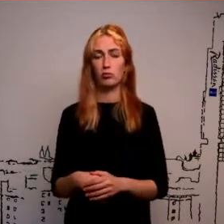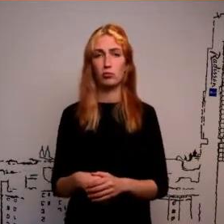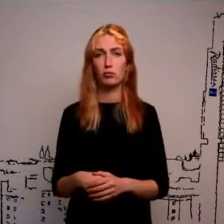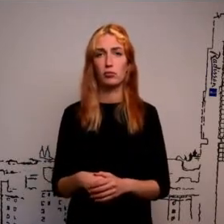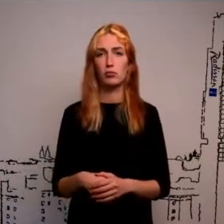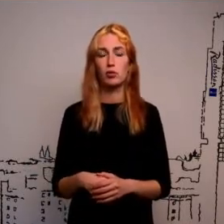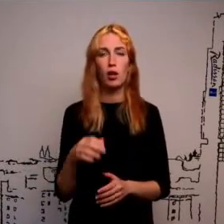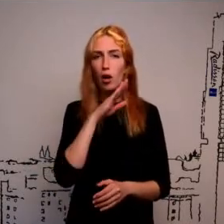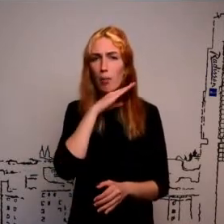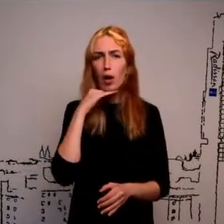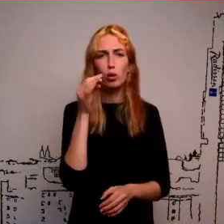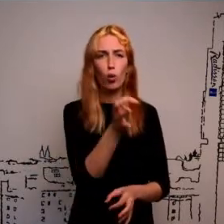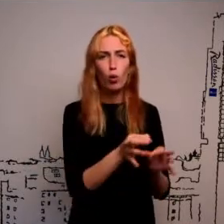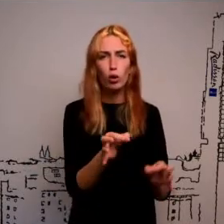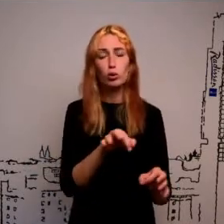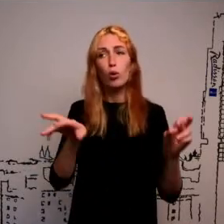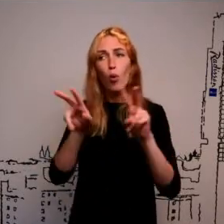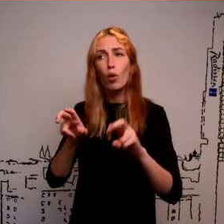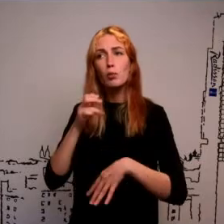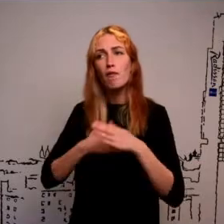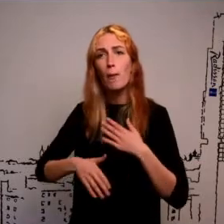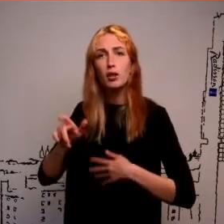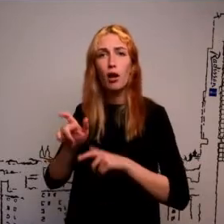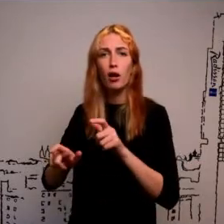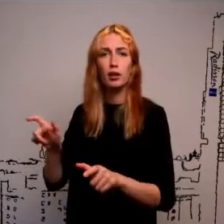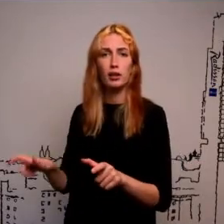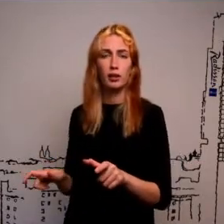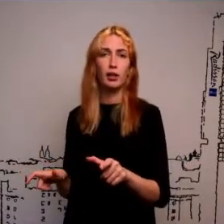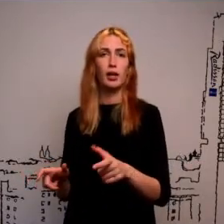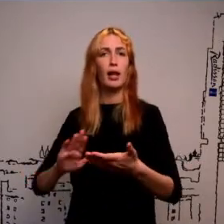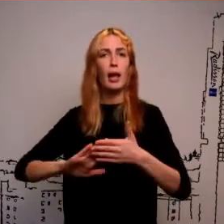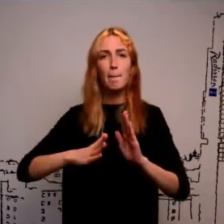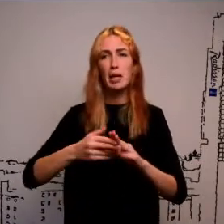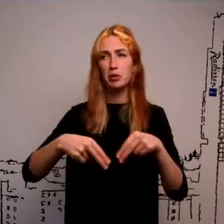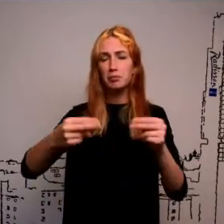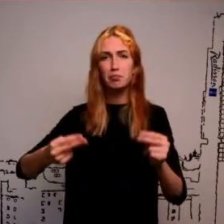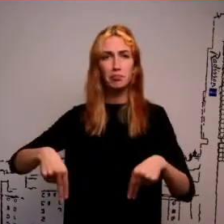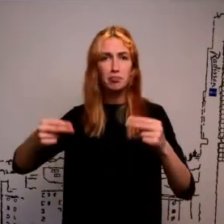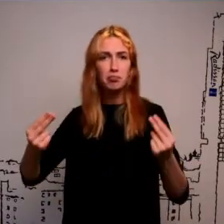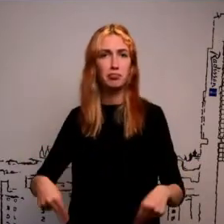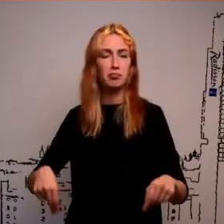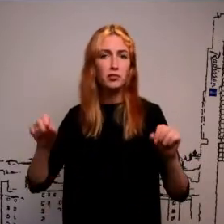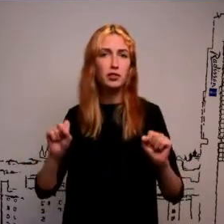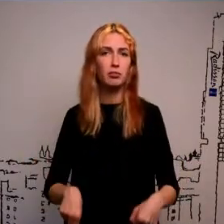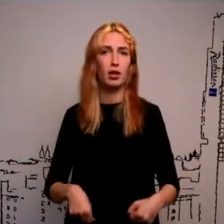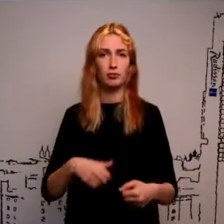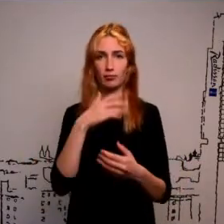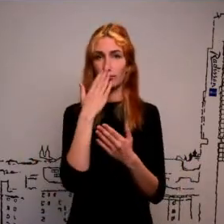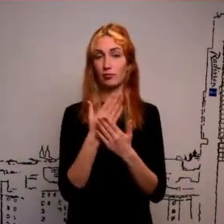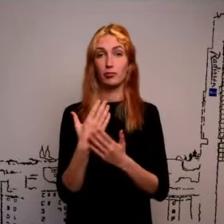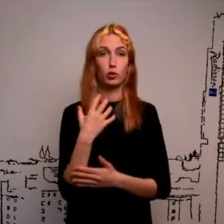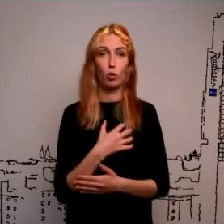Ja paljud organisatsioonid otsivad vabatahtlike, sõlmivad vastavaid lepinguid. Noh, näiteks on oluline ka